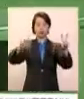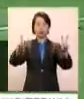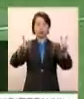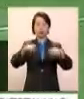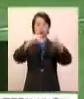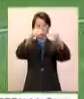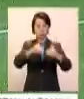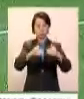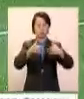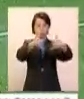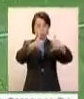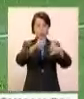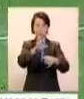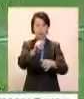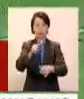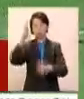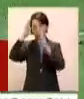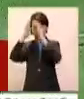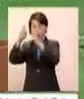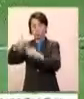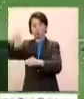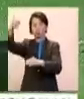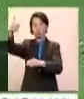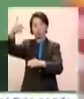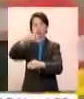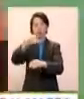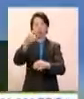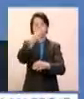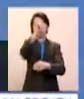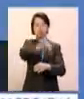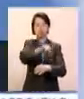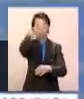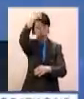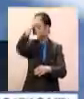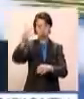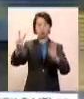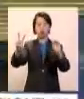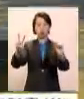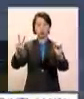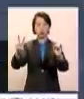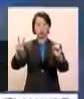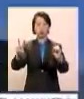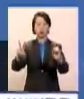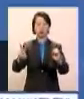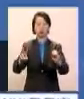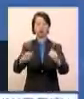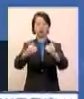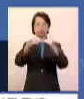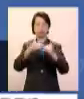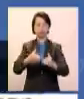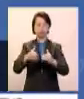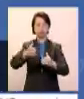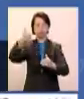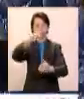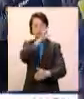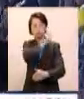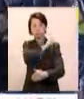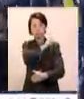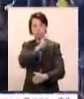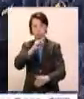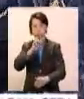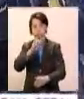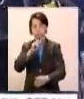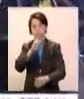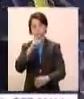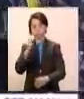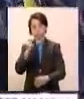Seterusnya, Piala FA Pahang dinobatkan selaku juara dengan menjinakkan Selangor 2-0 pentas akhir. Sejak bergelar jurulatih Mehmet